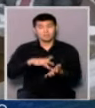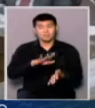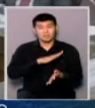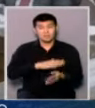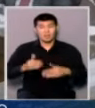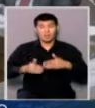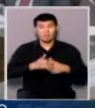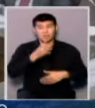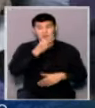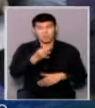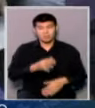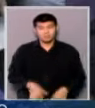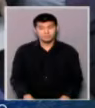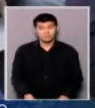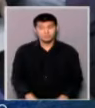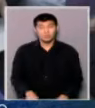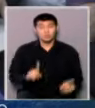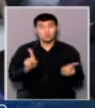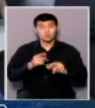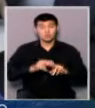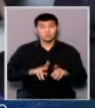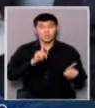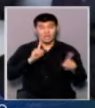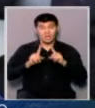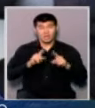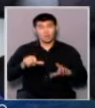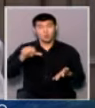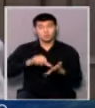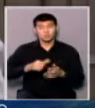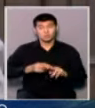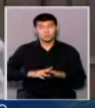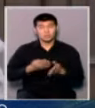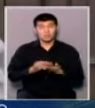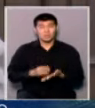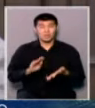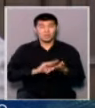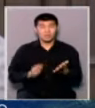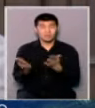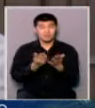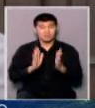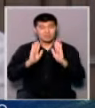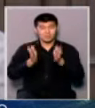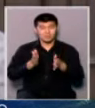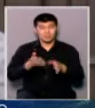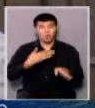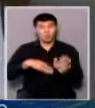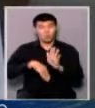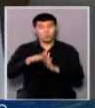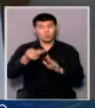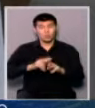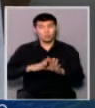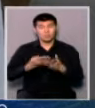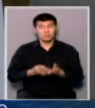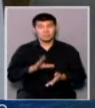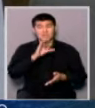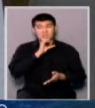дали предупреждение. Стоит отметить, что на совещании также был заслушан доклад о мерах, направленных на профилактику